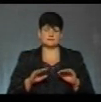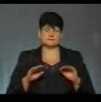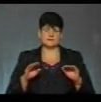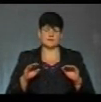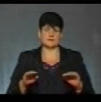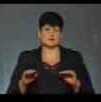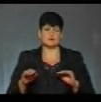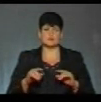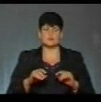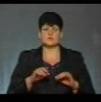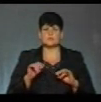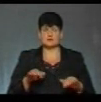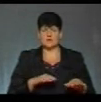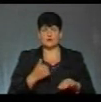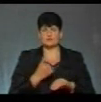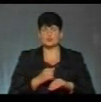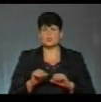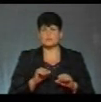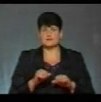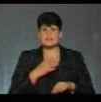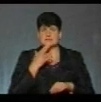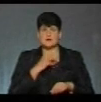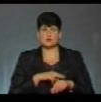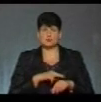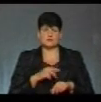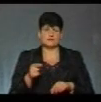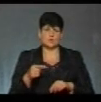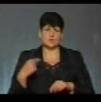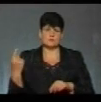превентивної діяльності Головного управління Національної поліції в Тернопільській